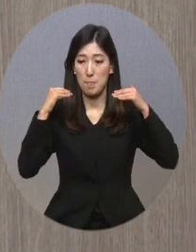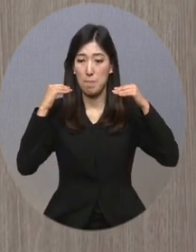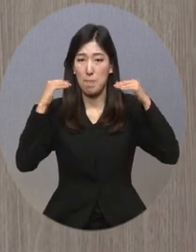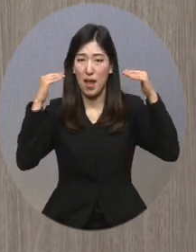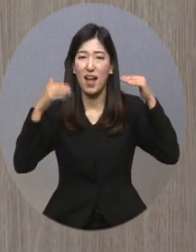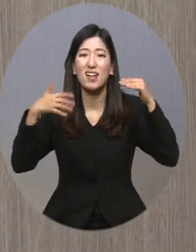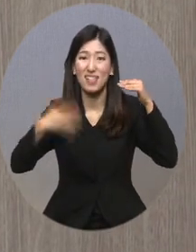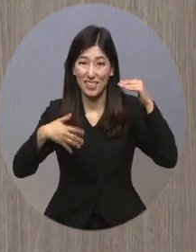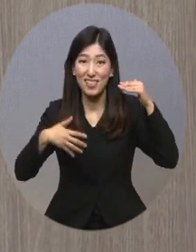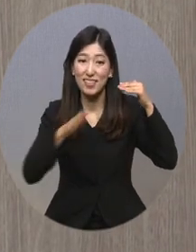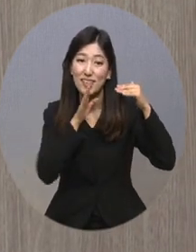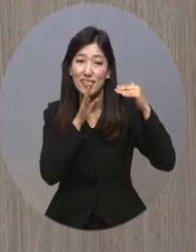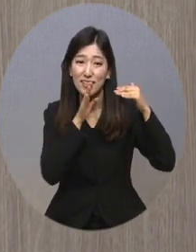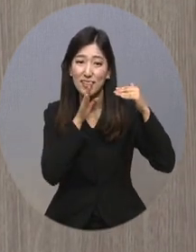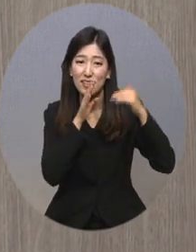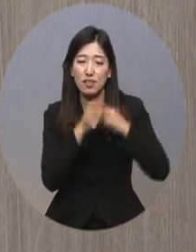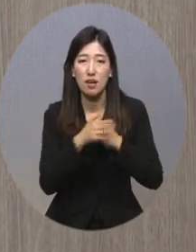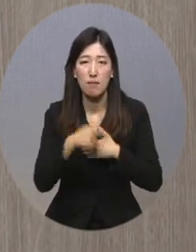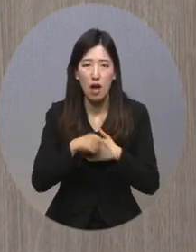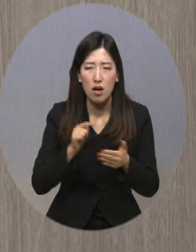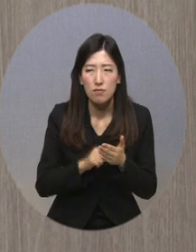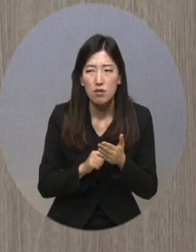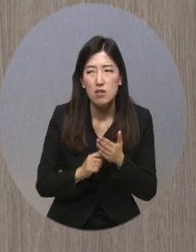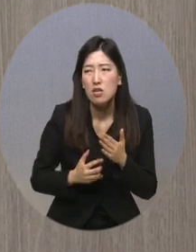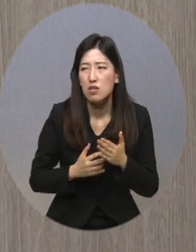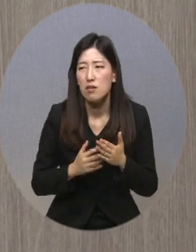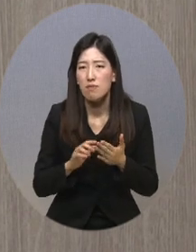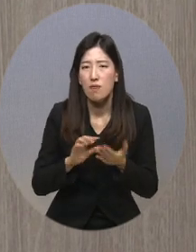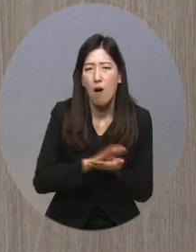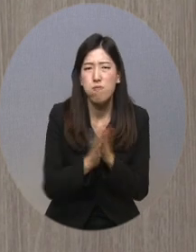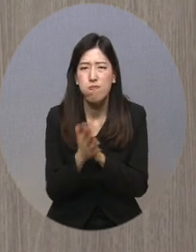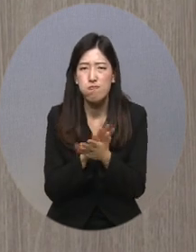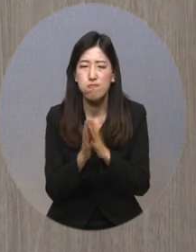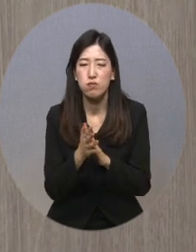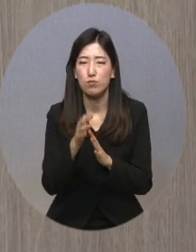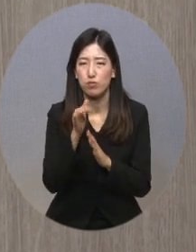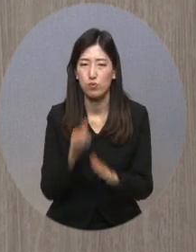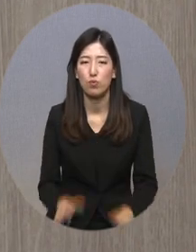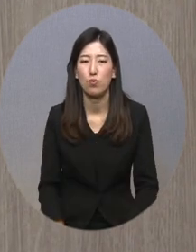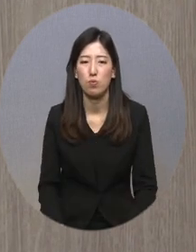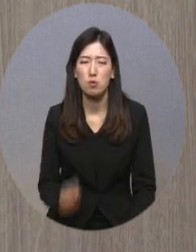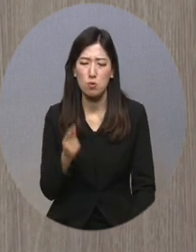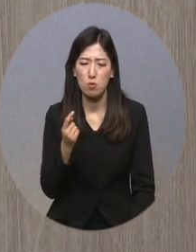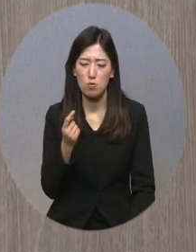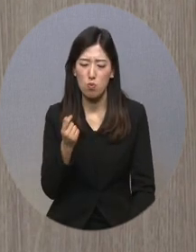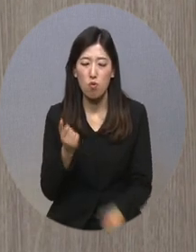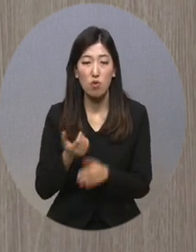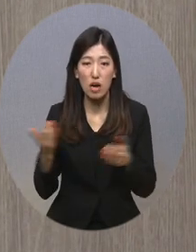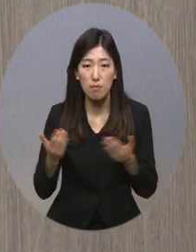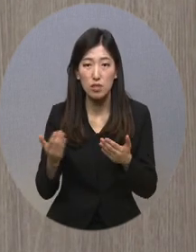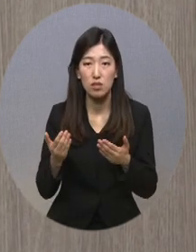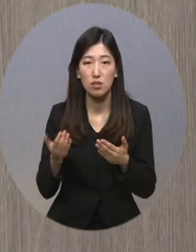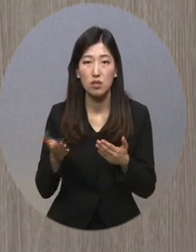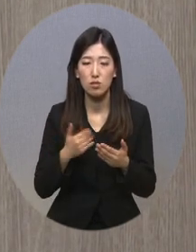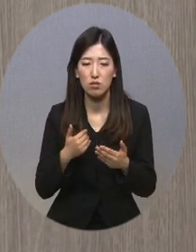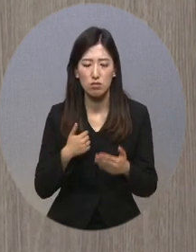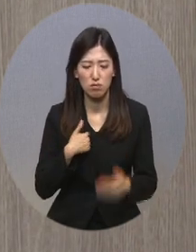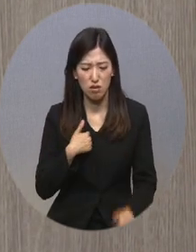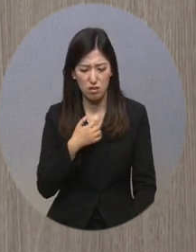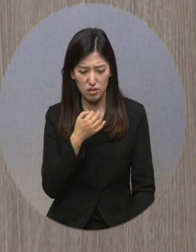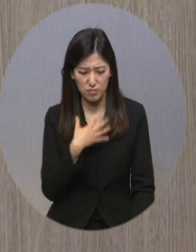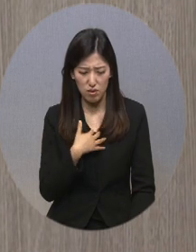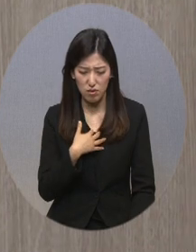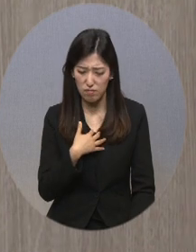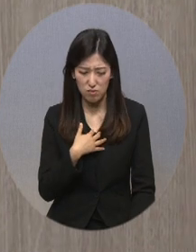좀 더 어른스럽지 못하죠. 마음이 됐든 역량이 됐든. 그래서 아주 사소한 거로도 어떤 그 힘든 결정을 할 수